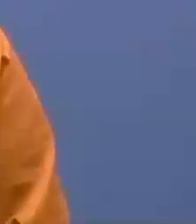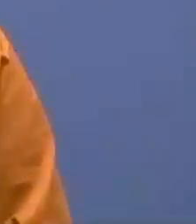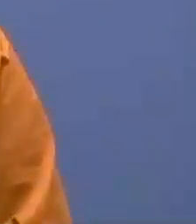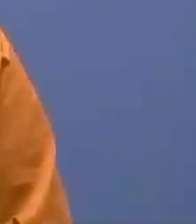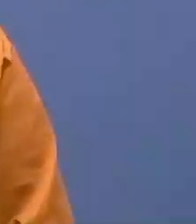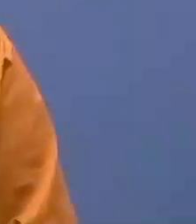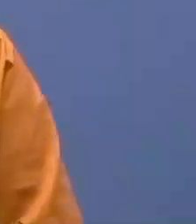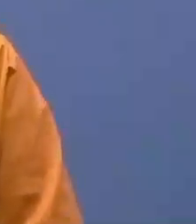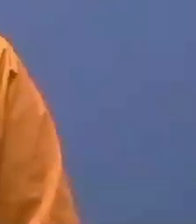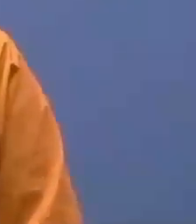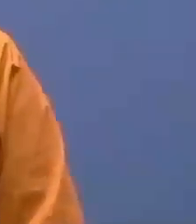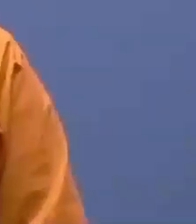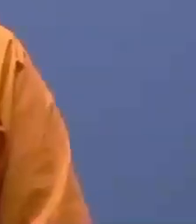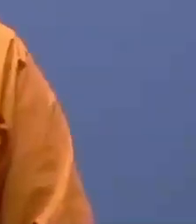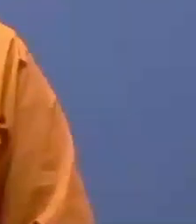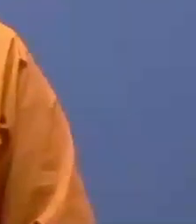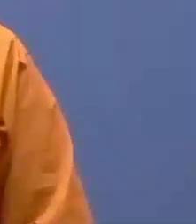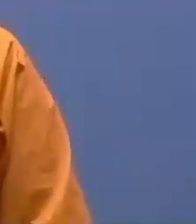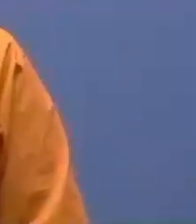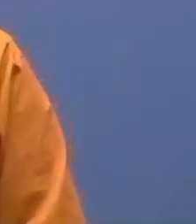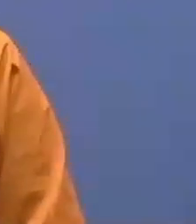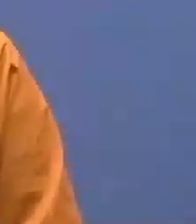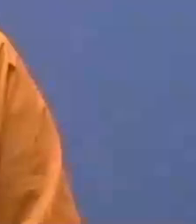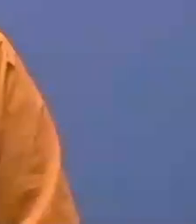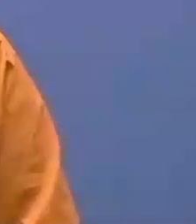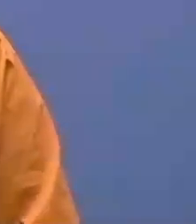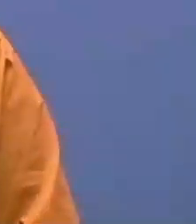你是不公义的，